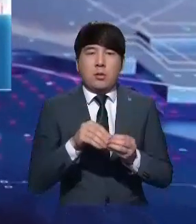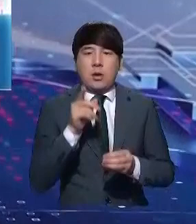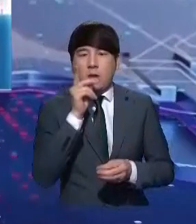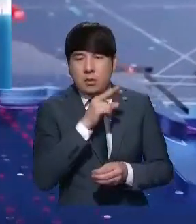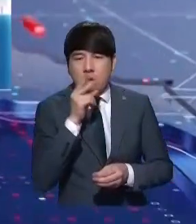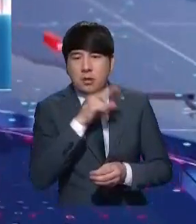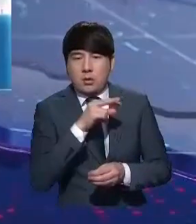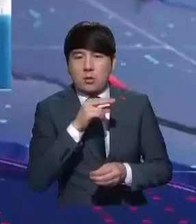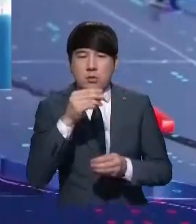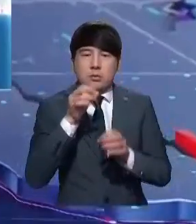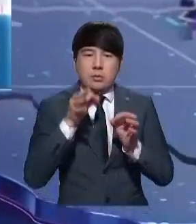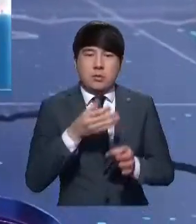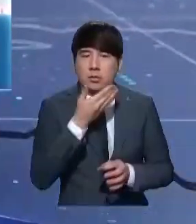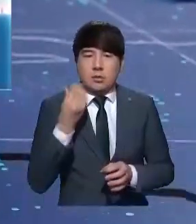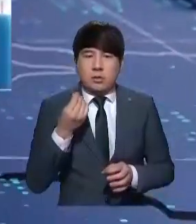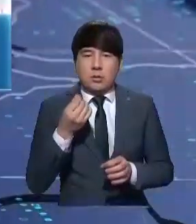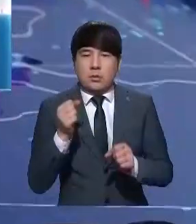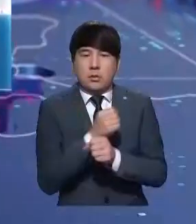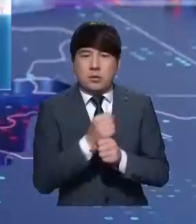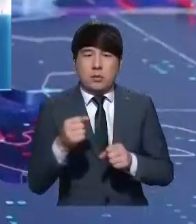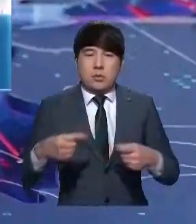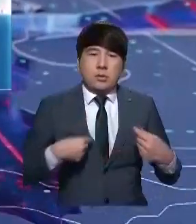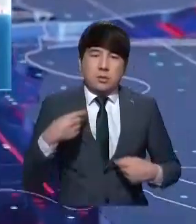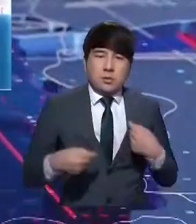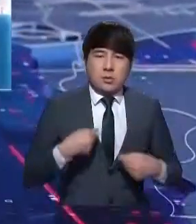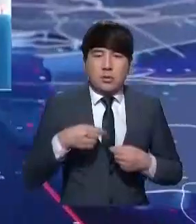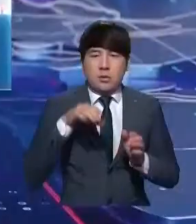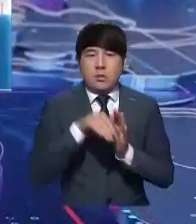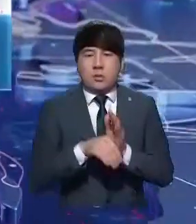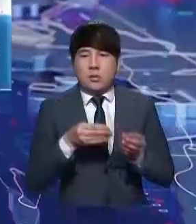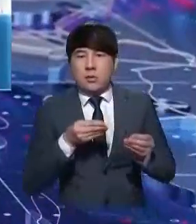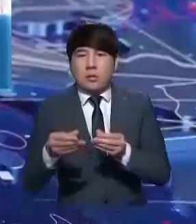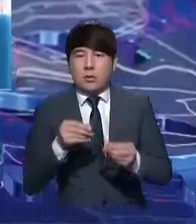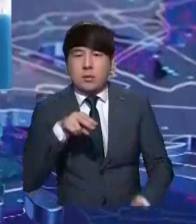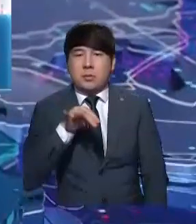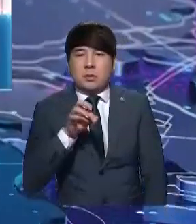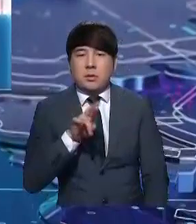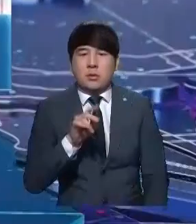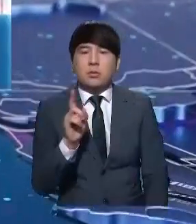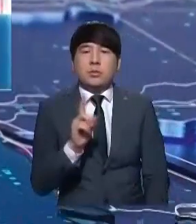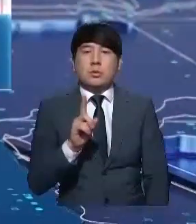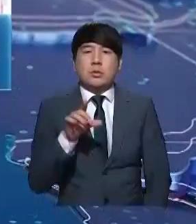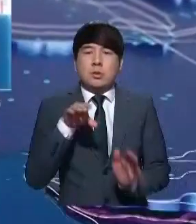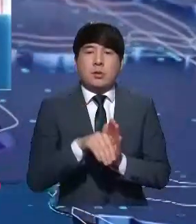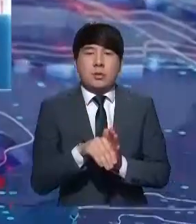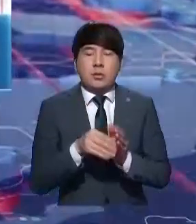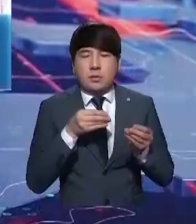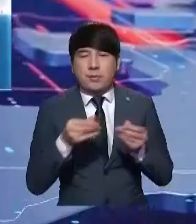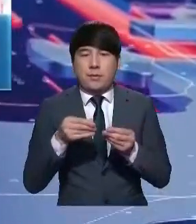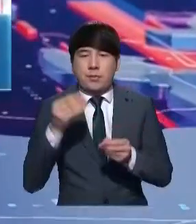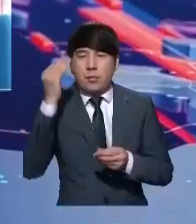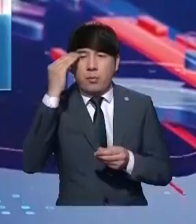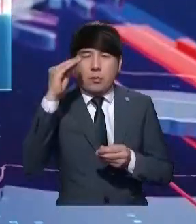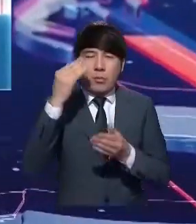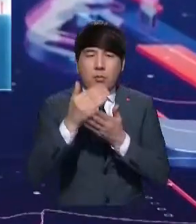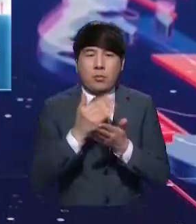поданной информации жертвы насилия страдают и подвергаются повторной виктимизации. Что это такое? Это влияет на психику. Это говорит о том,